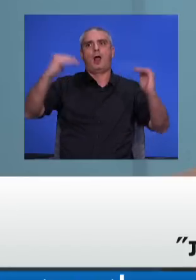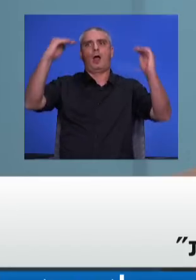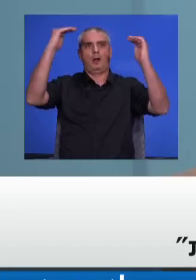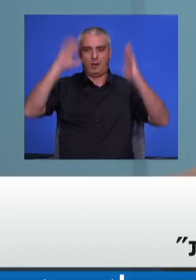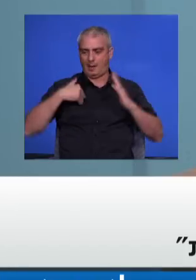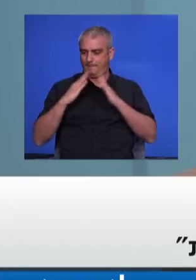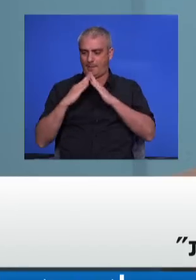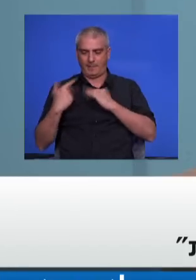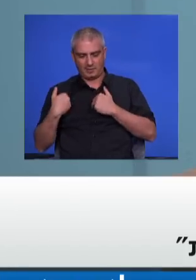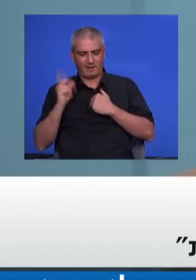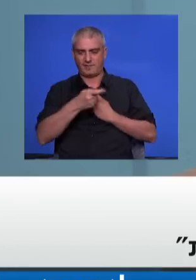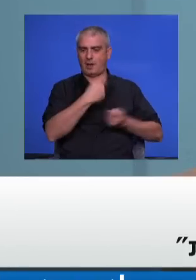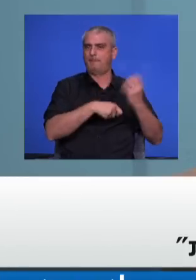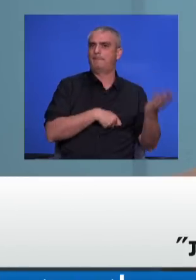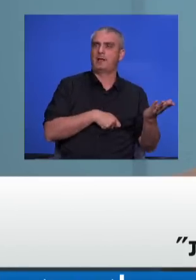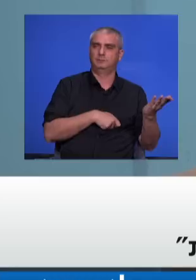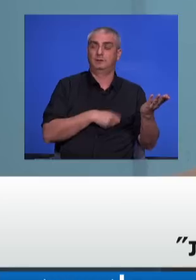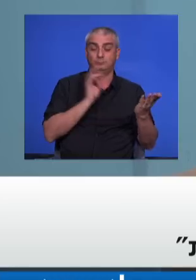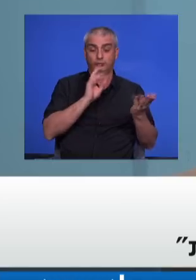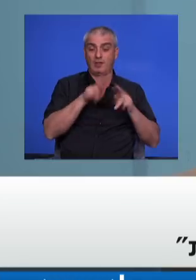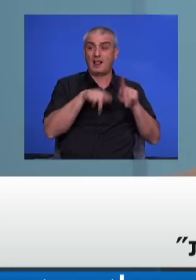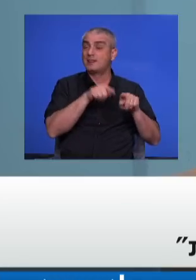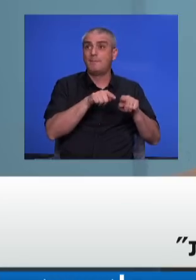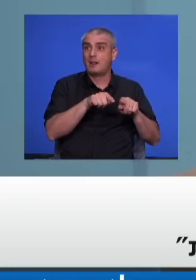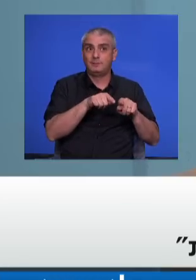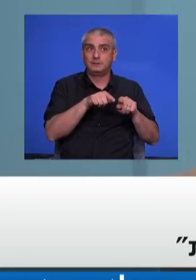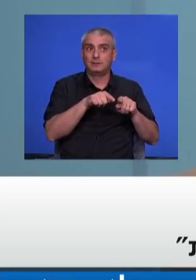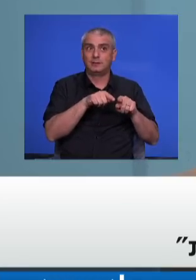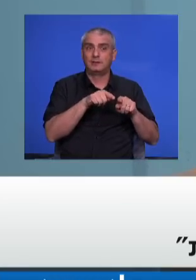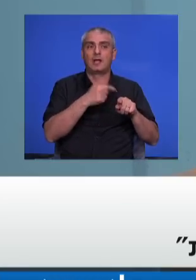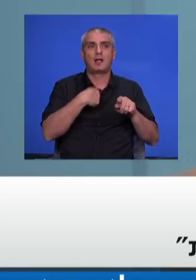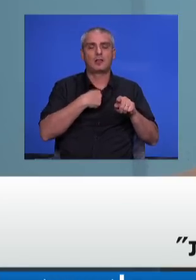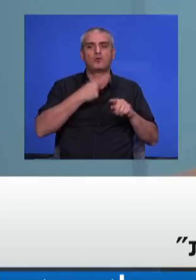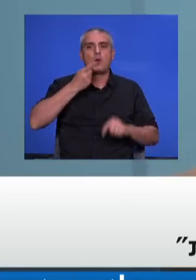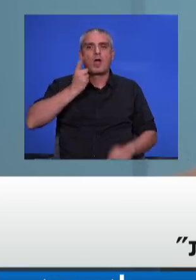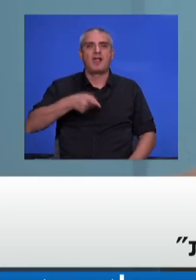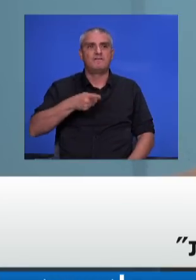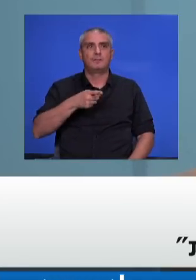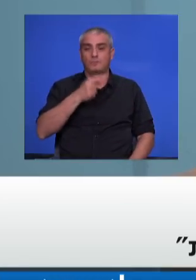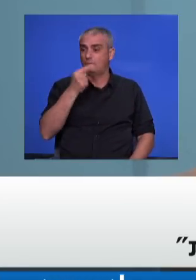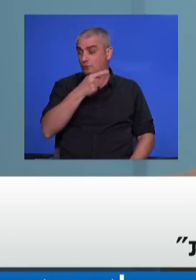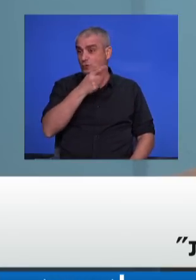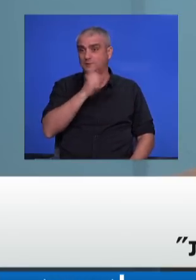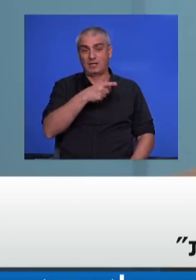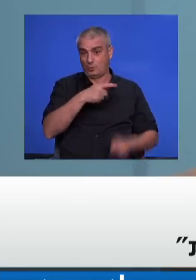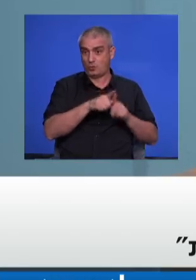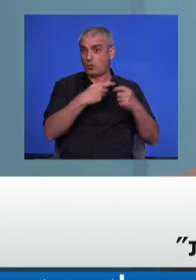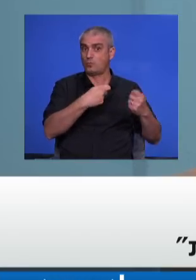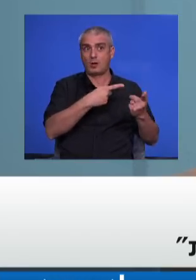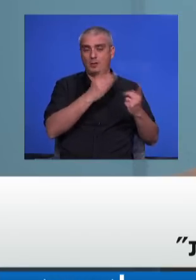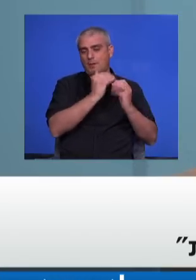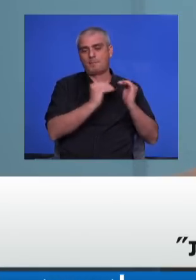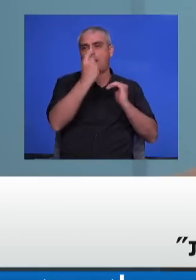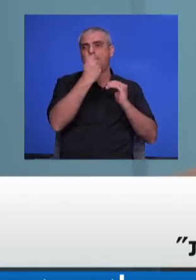בבית וגם פה. וכדי לטפל בזה, אנחנו מוכרחים, הוא מוכרח, אותו מוכר פלאפל, מעלה את